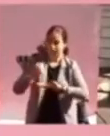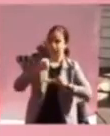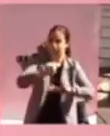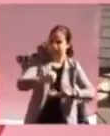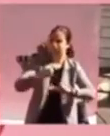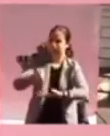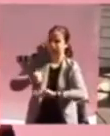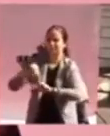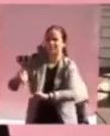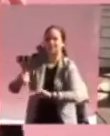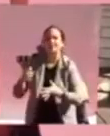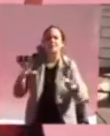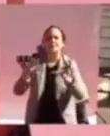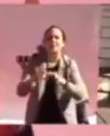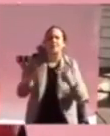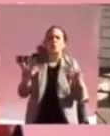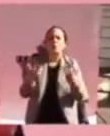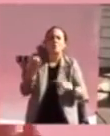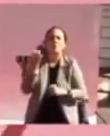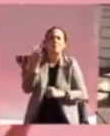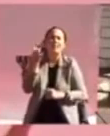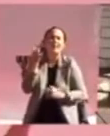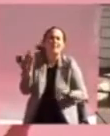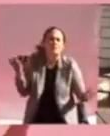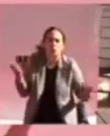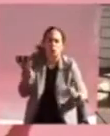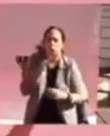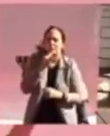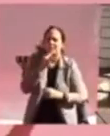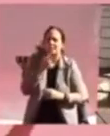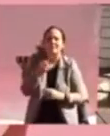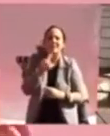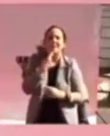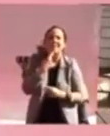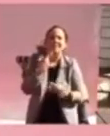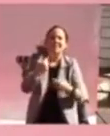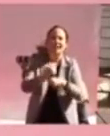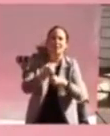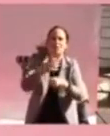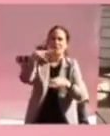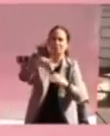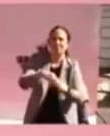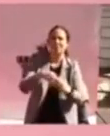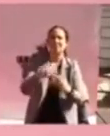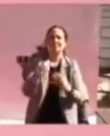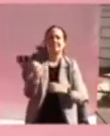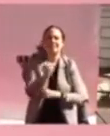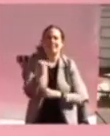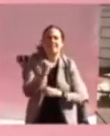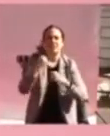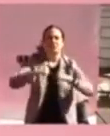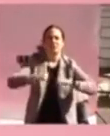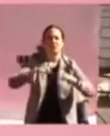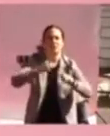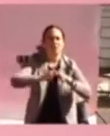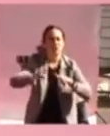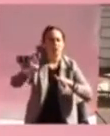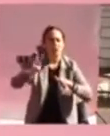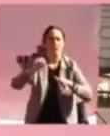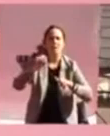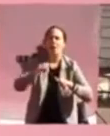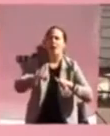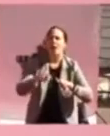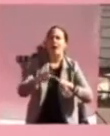e cioè le risorse umane del nostro servizio sanitario nazionale erano bloccate ai soldi